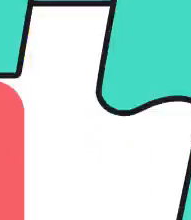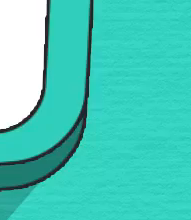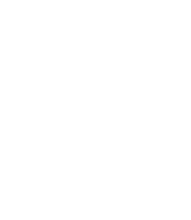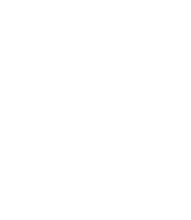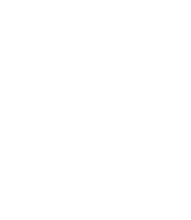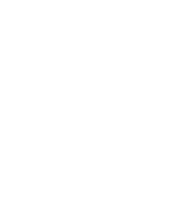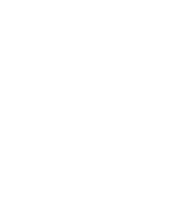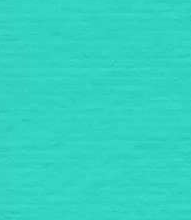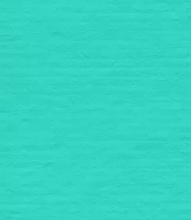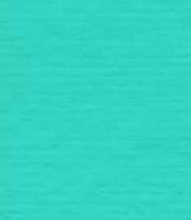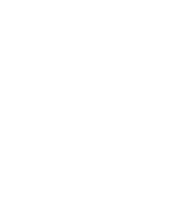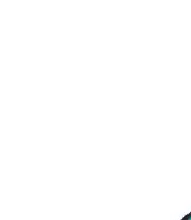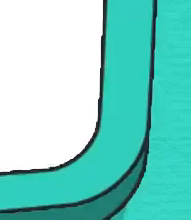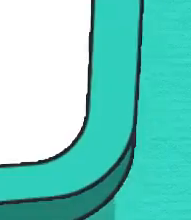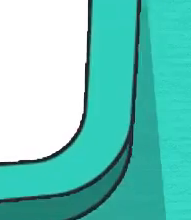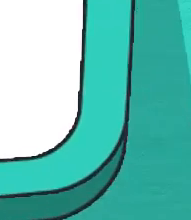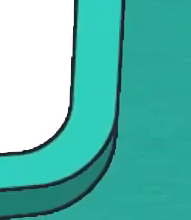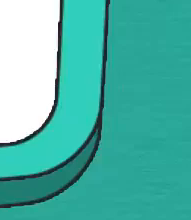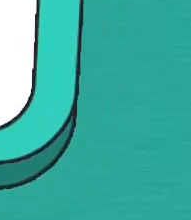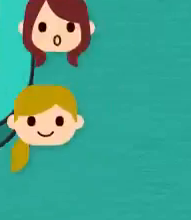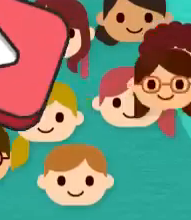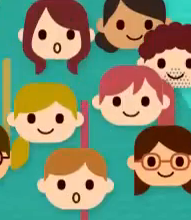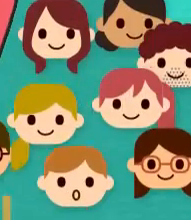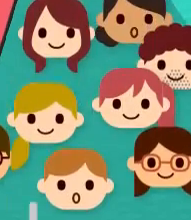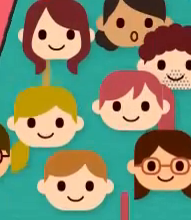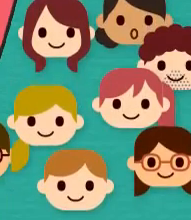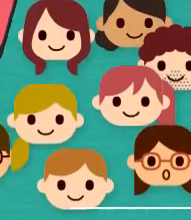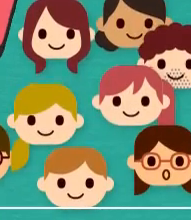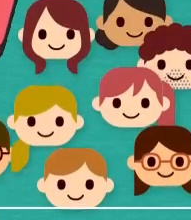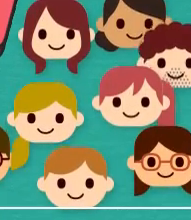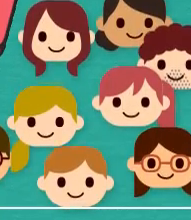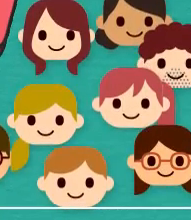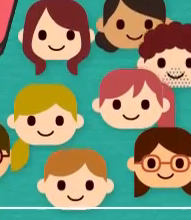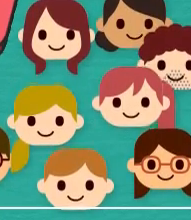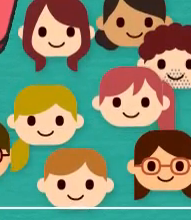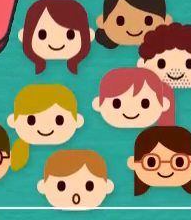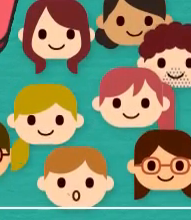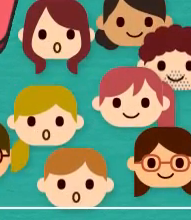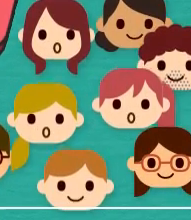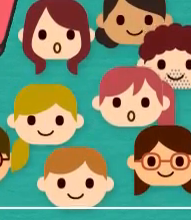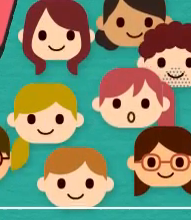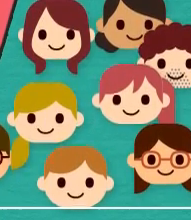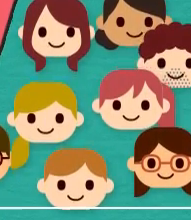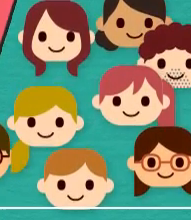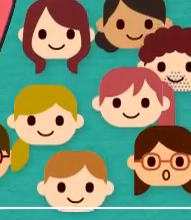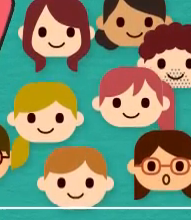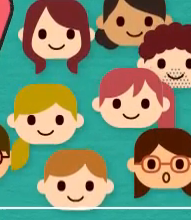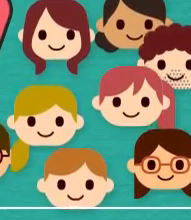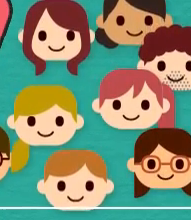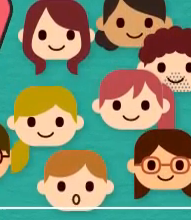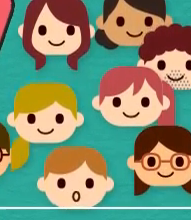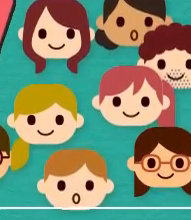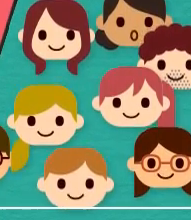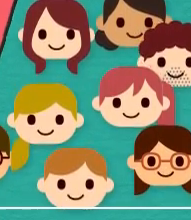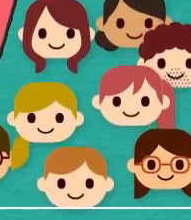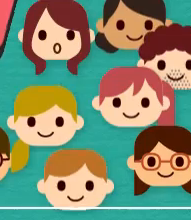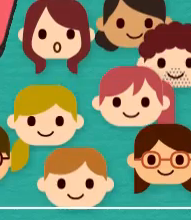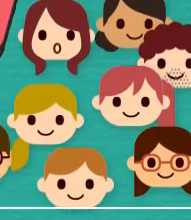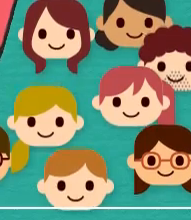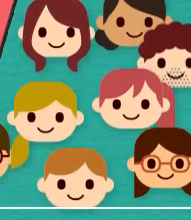제목 톡앤톡 좋은 친구 제도. 좋은 친구 제도가 꼭 필요한가.